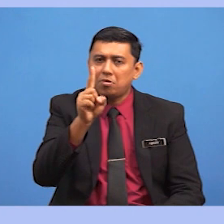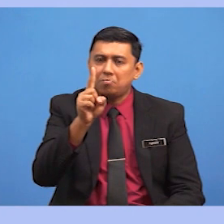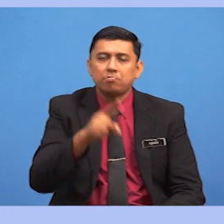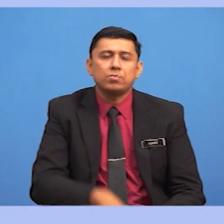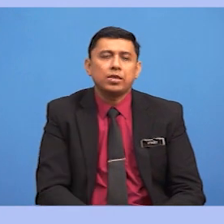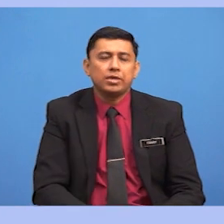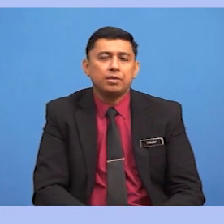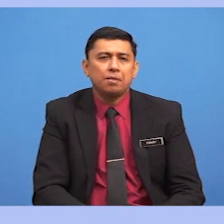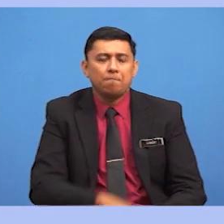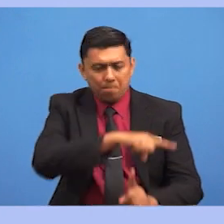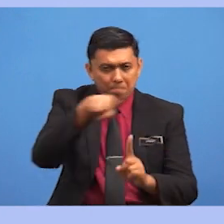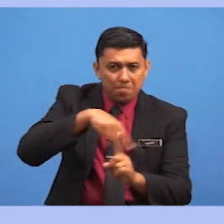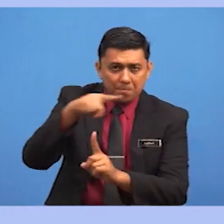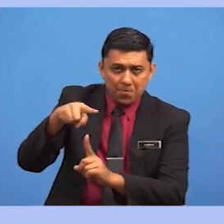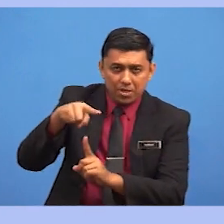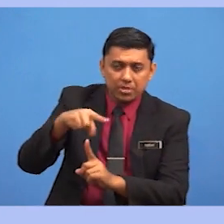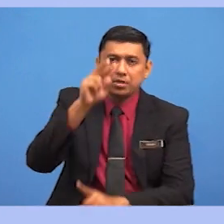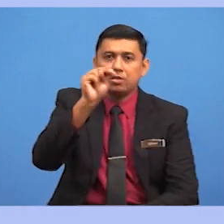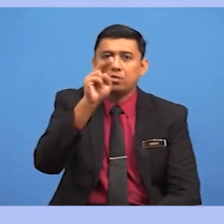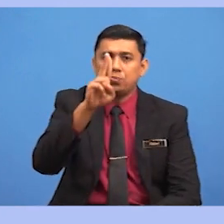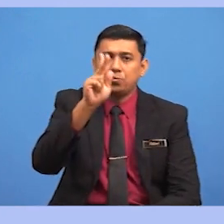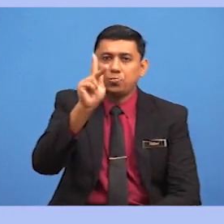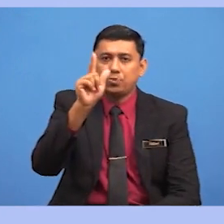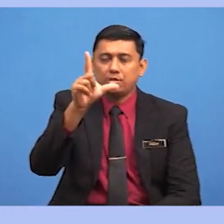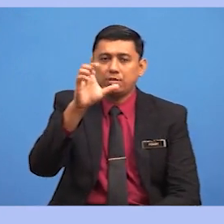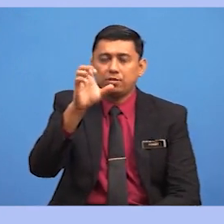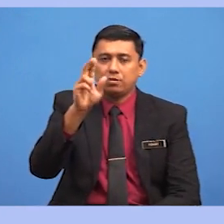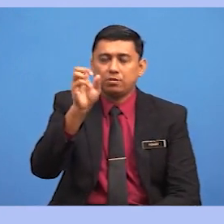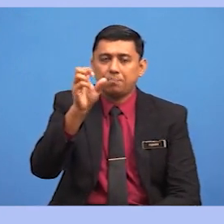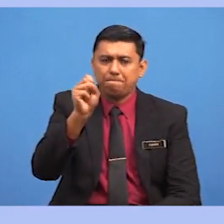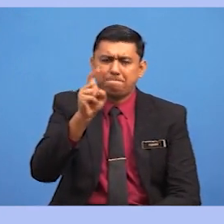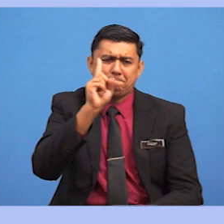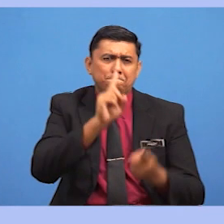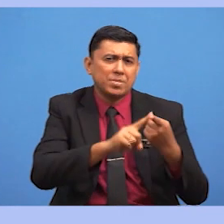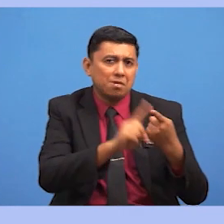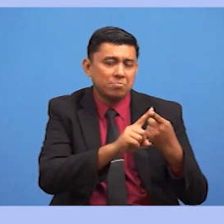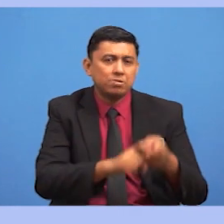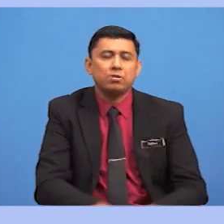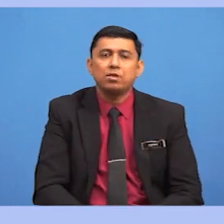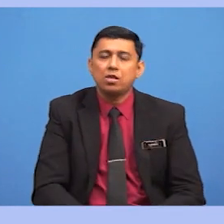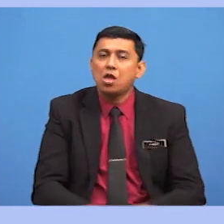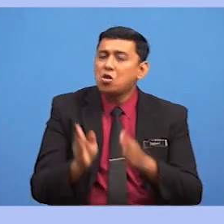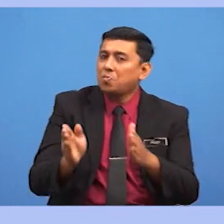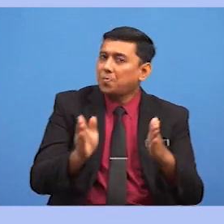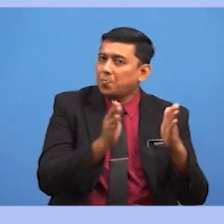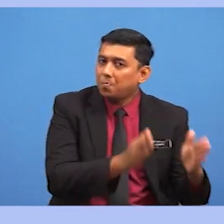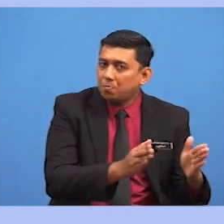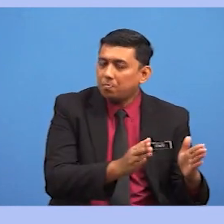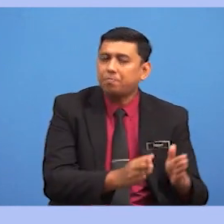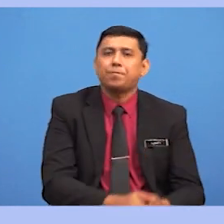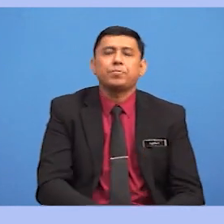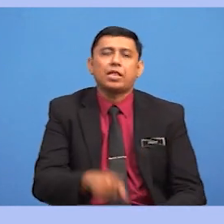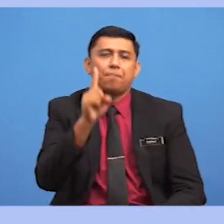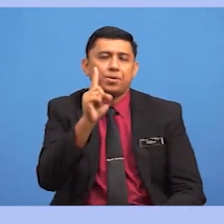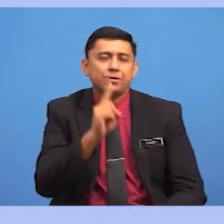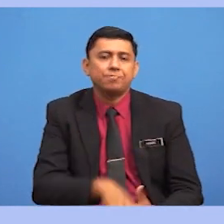mengelilingi nukleus bagi mewakili petala pertama. 2 elektron disusun dalam petala